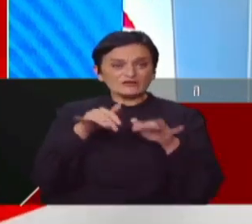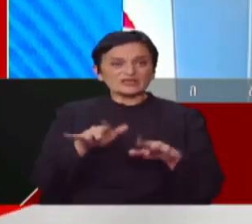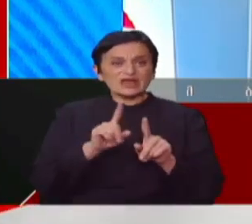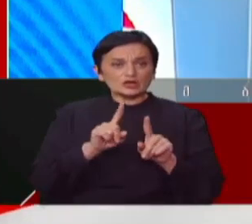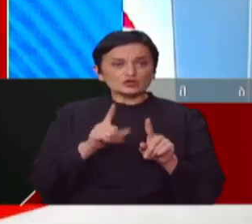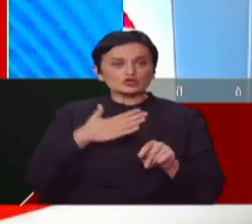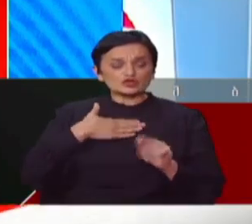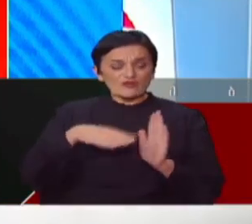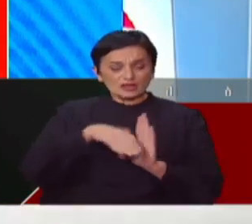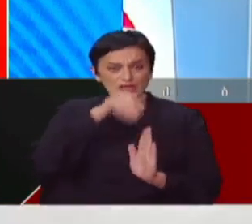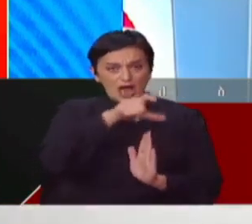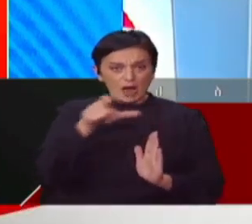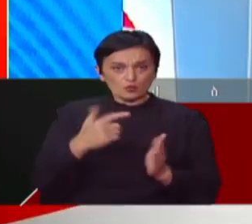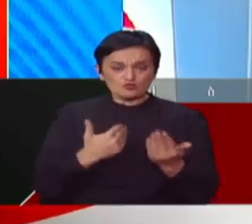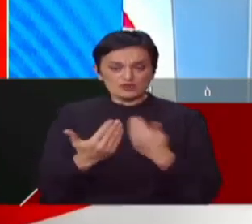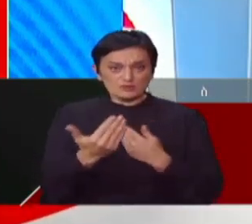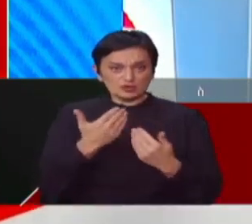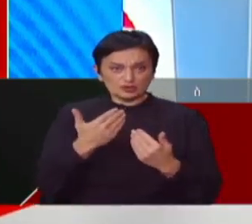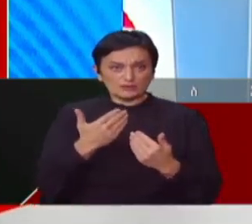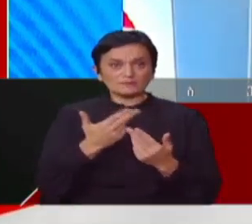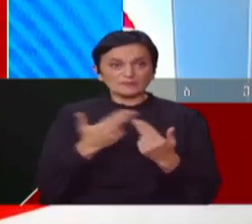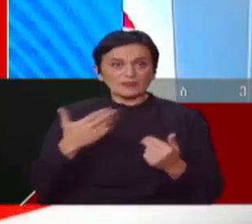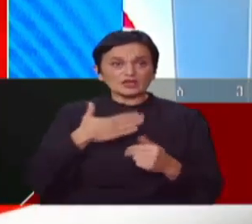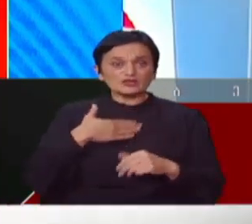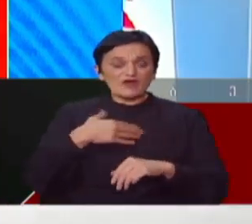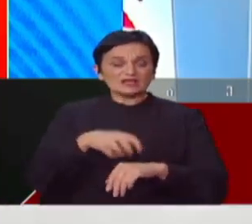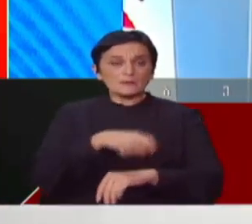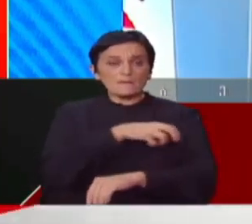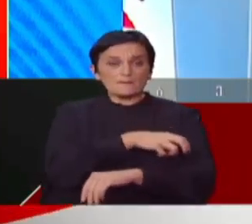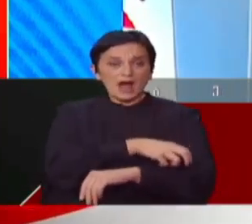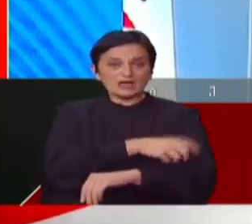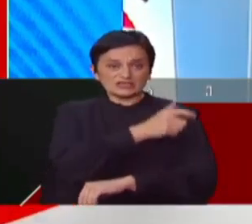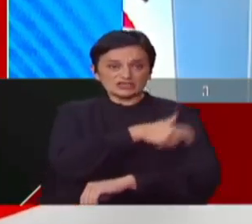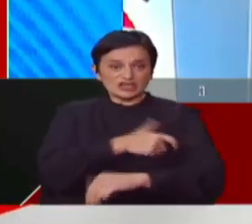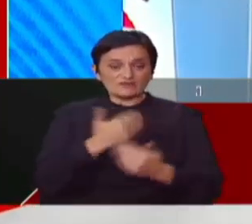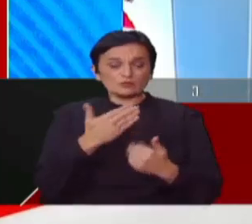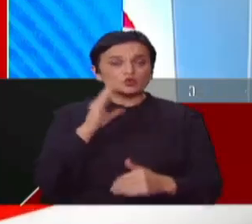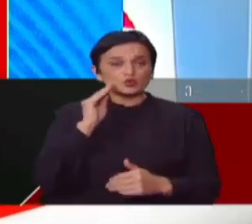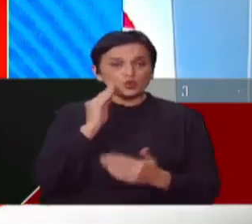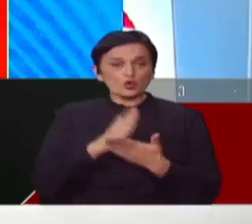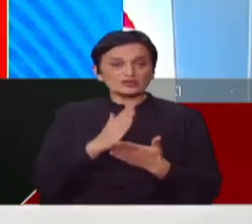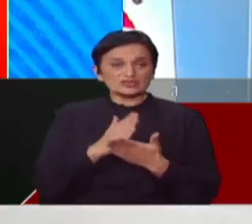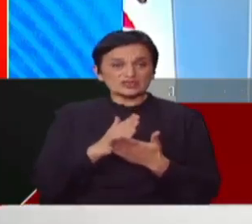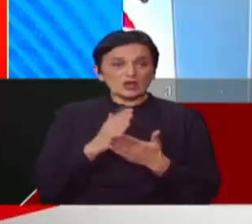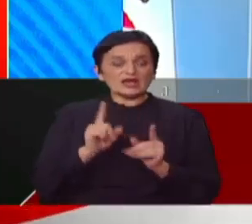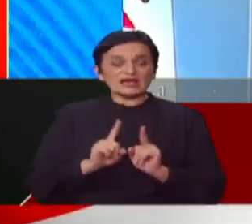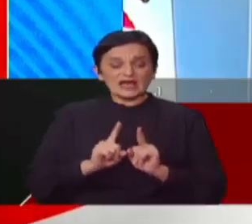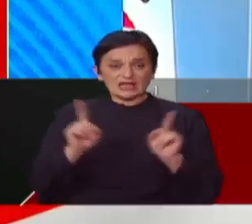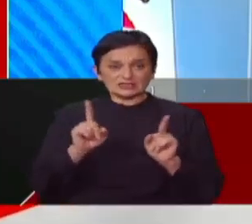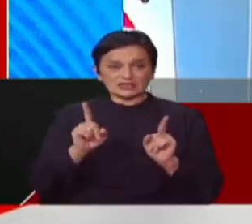ხორციელდება ჩვენი ამორჩევლების მიმართ და ჩვენი პარტიის წევრების მიმართ, როდესაც ხდება მათ შორის